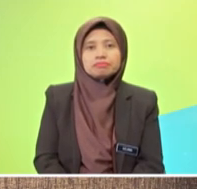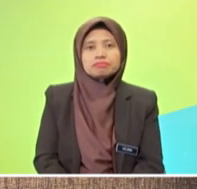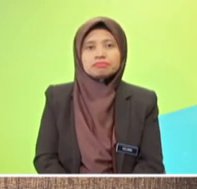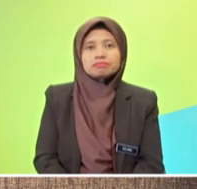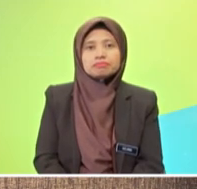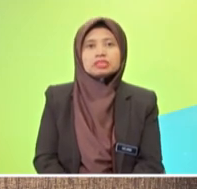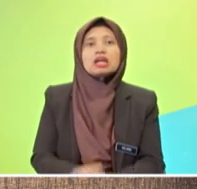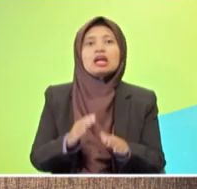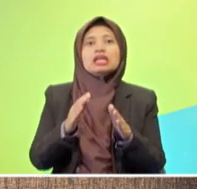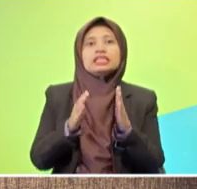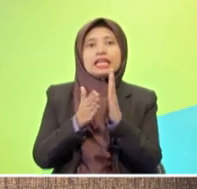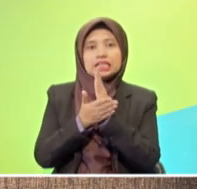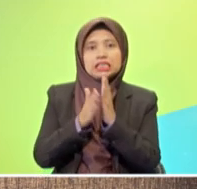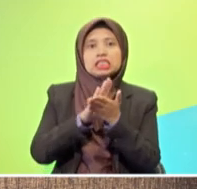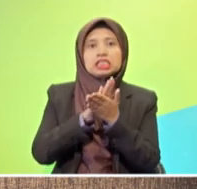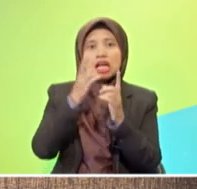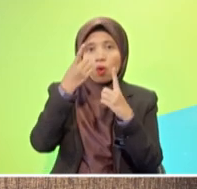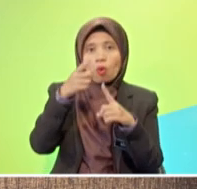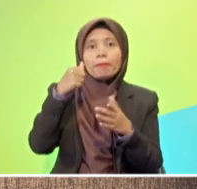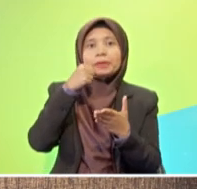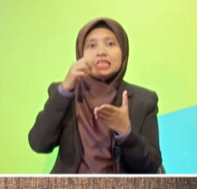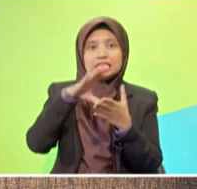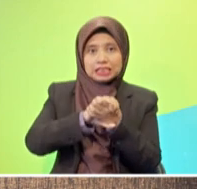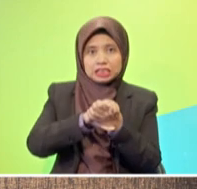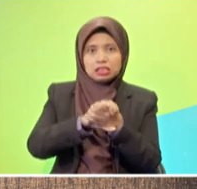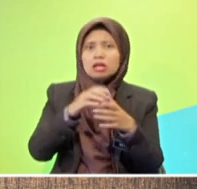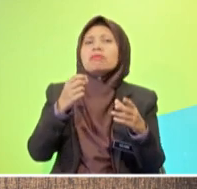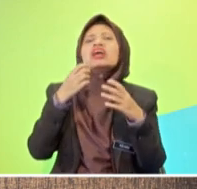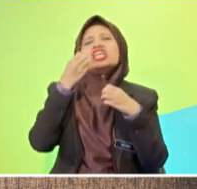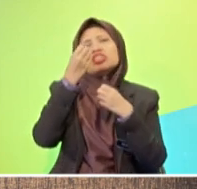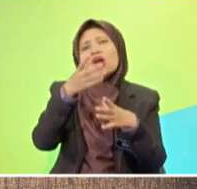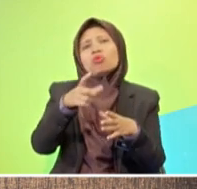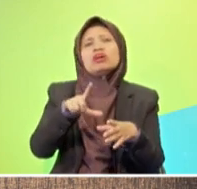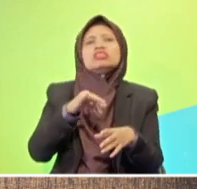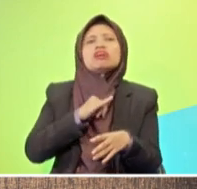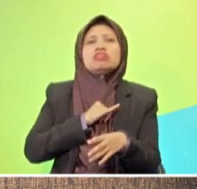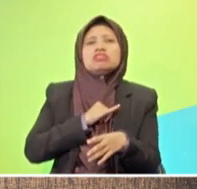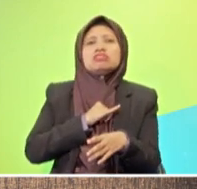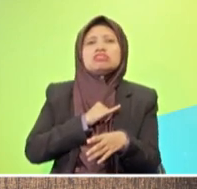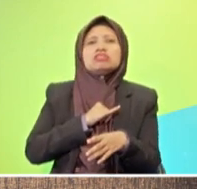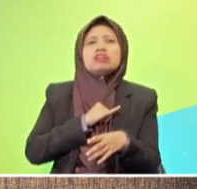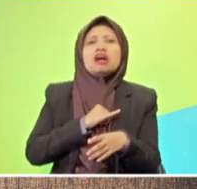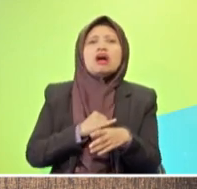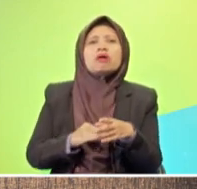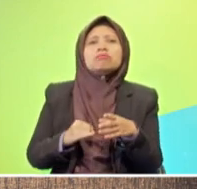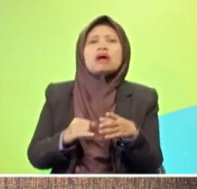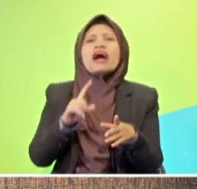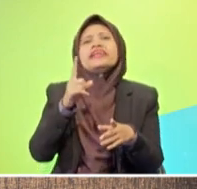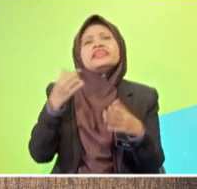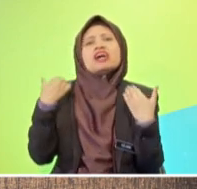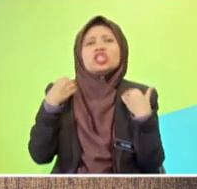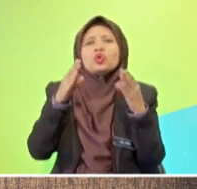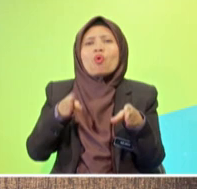maka jawab historynya Katakanlah supaya Adinda dengan dimana pula ada orang tengah malam